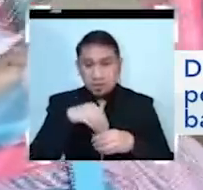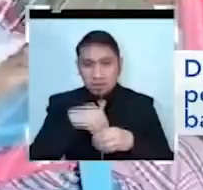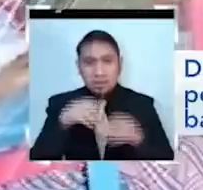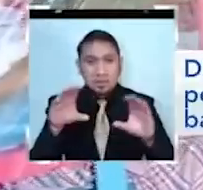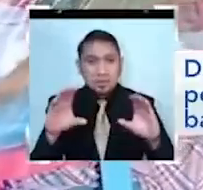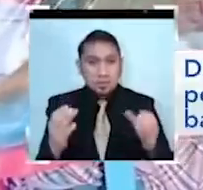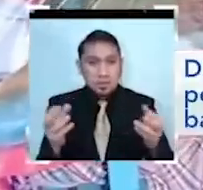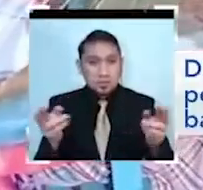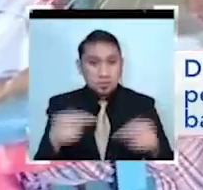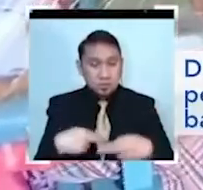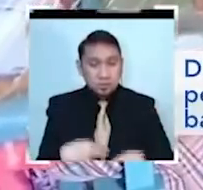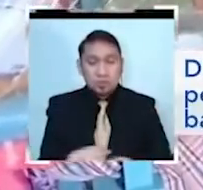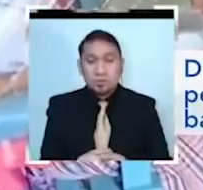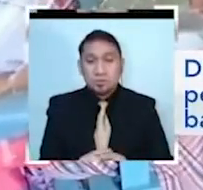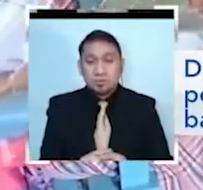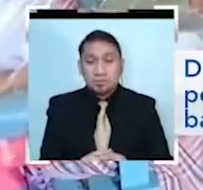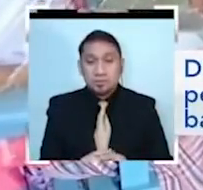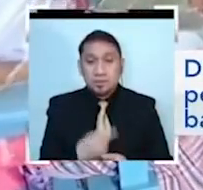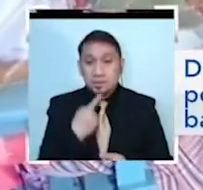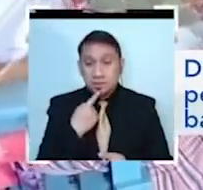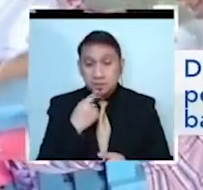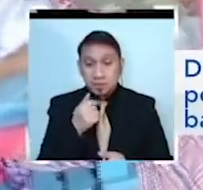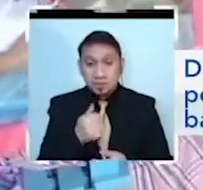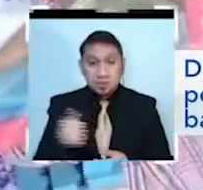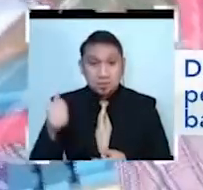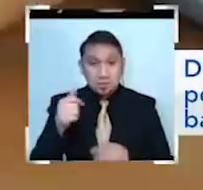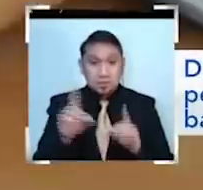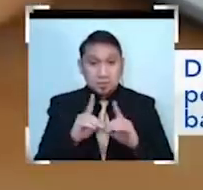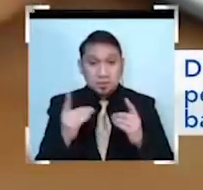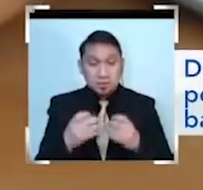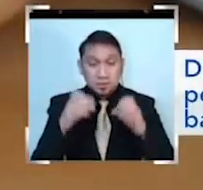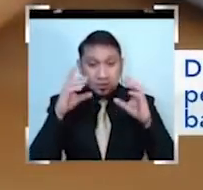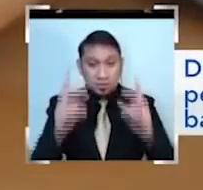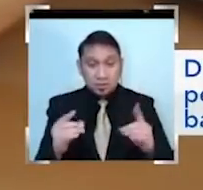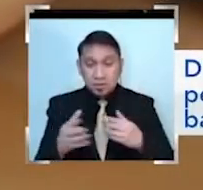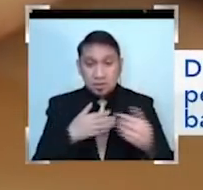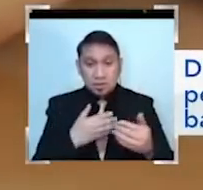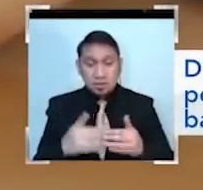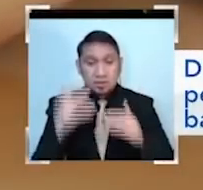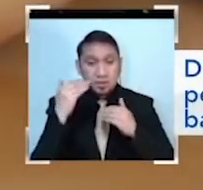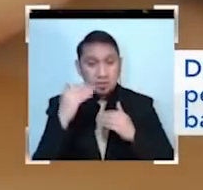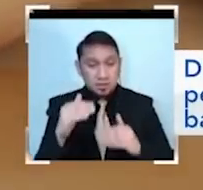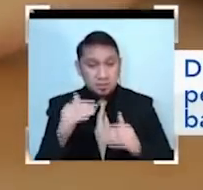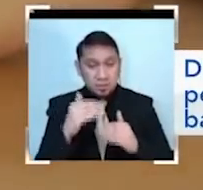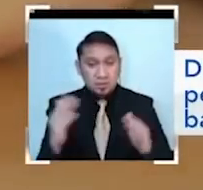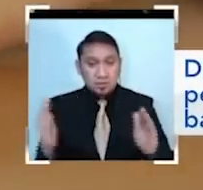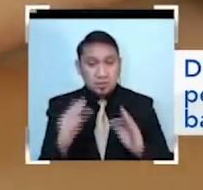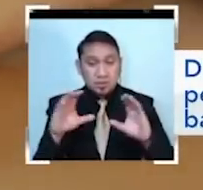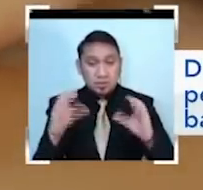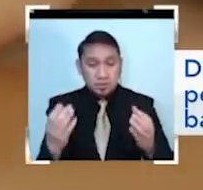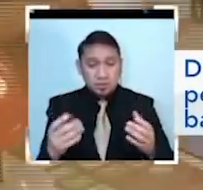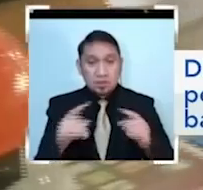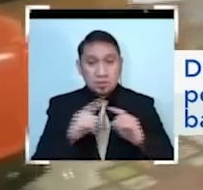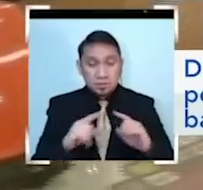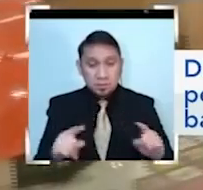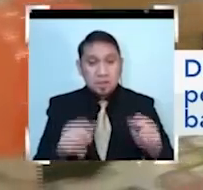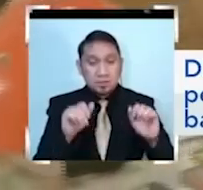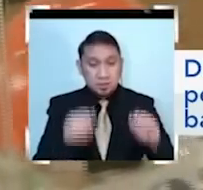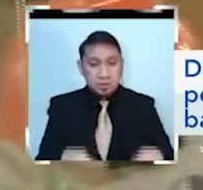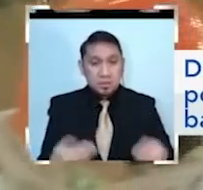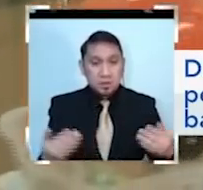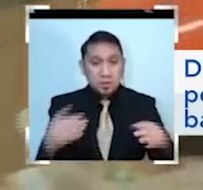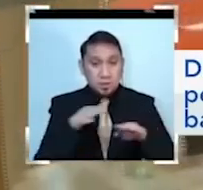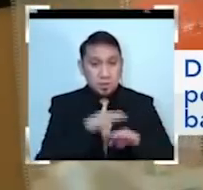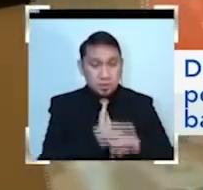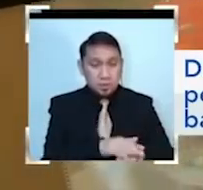ni Secretary Briones, kahit na may limited face-to-face classes na, blended learning o yung magkasabay na online, module at